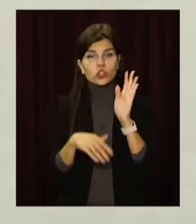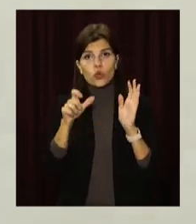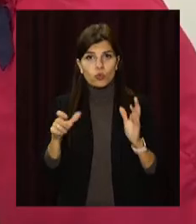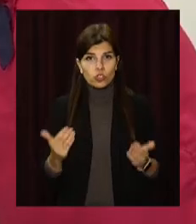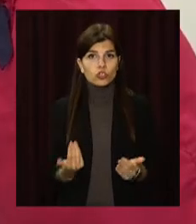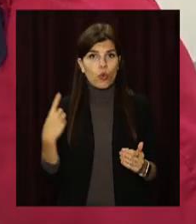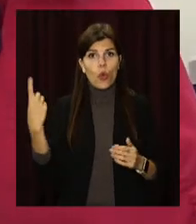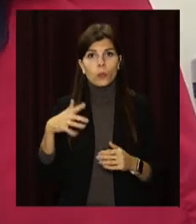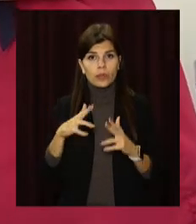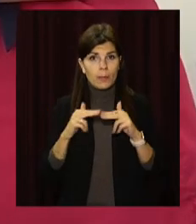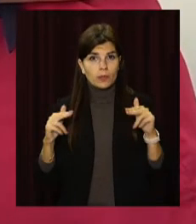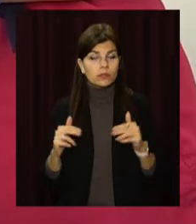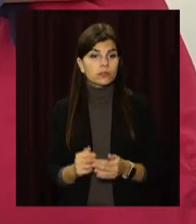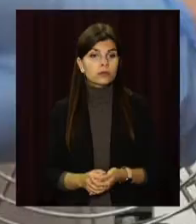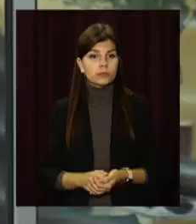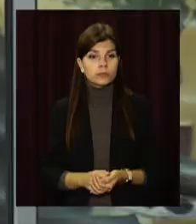мешканців області.